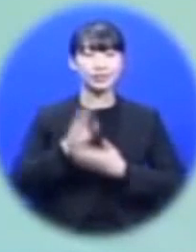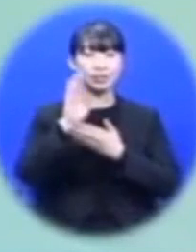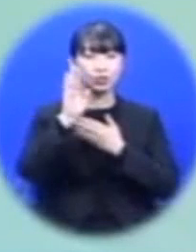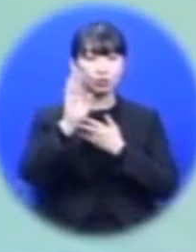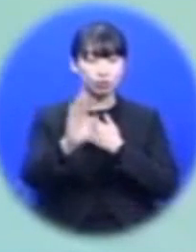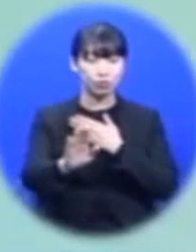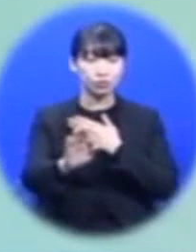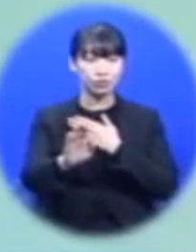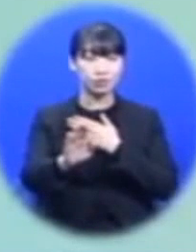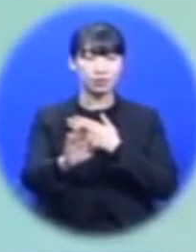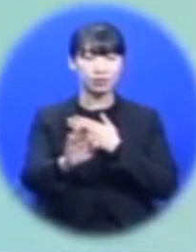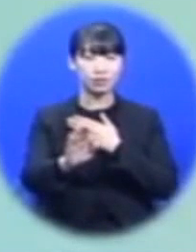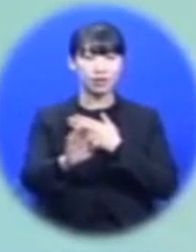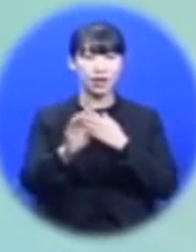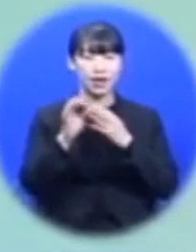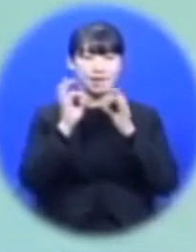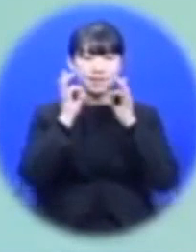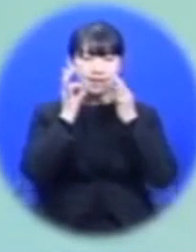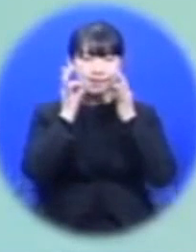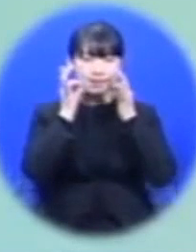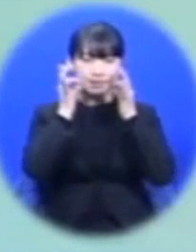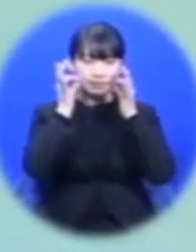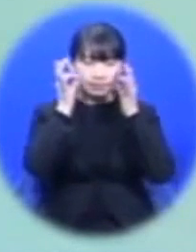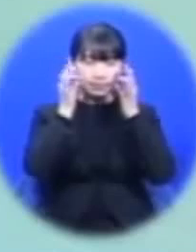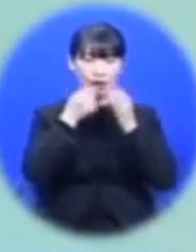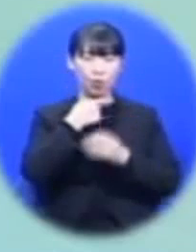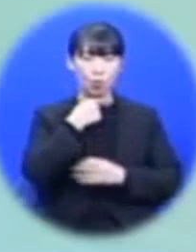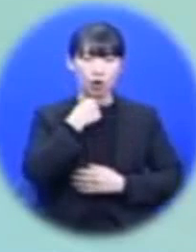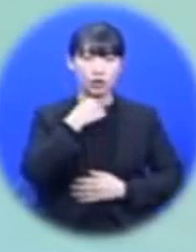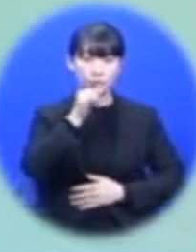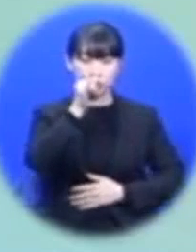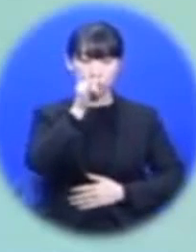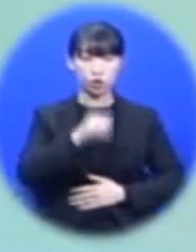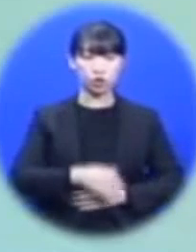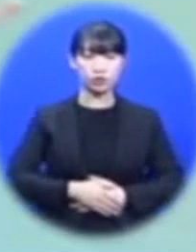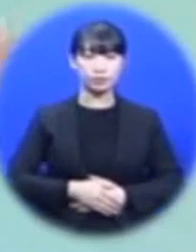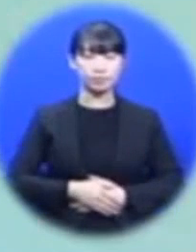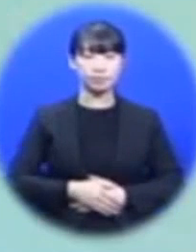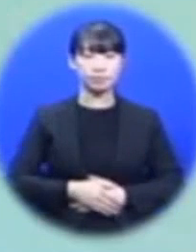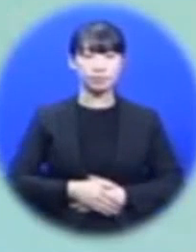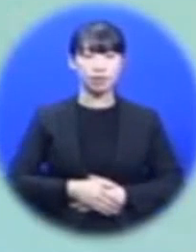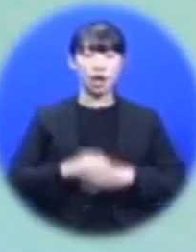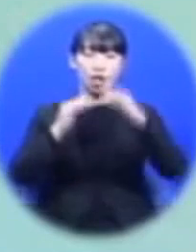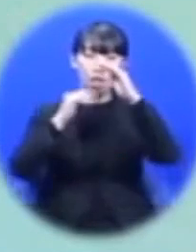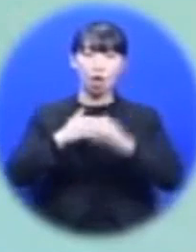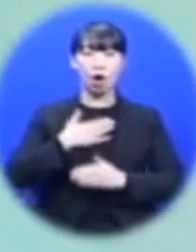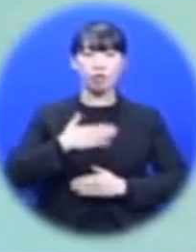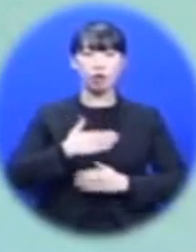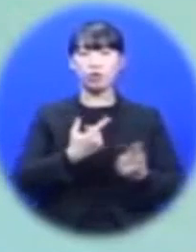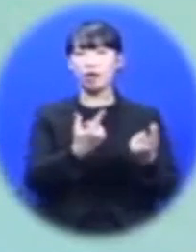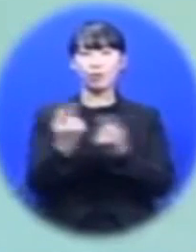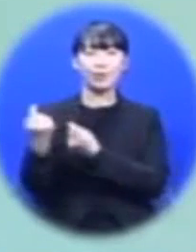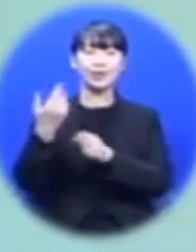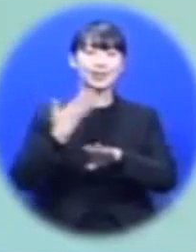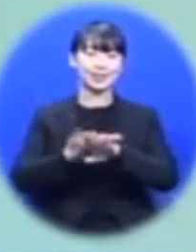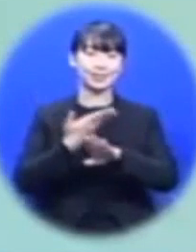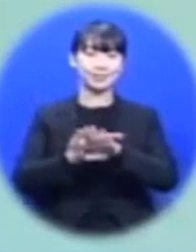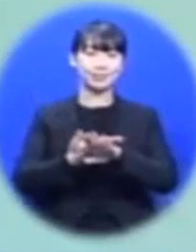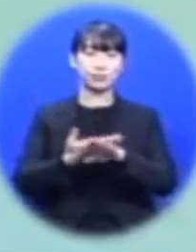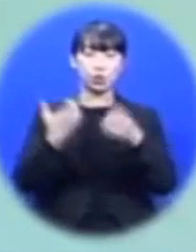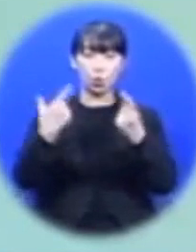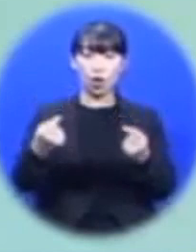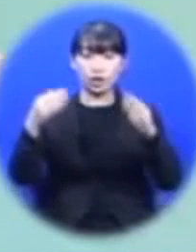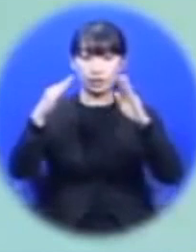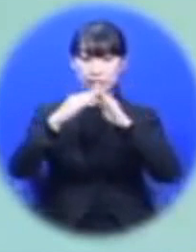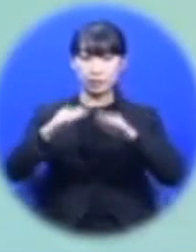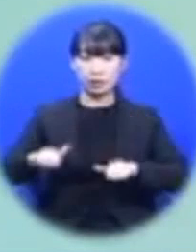이건 간절한 갈망이 되었습니다 안다고 다 똑같은게 아니구나 똑같은 집안 자랐다고